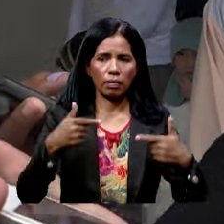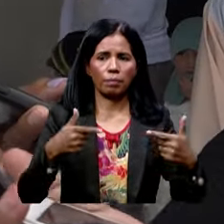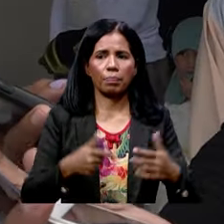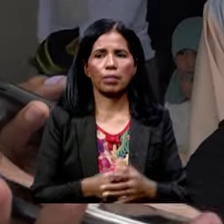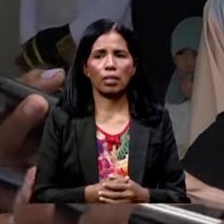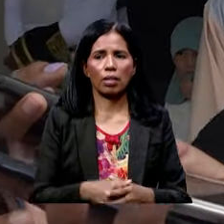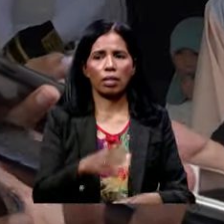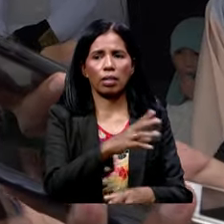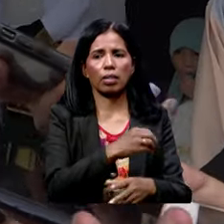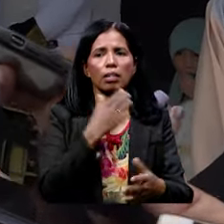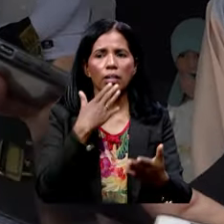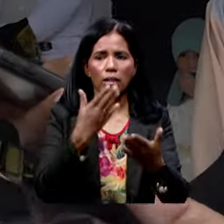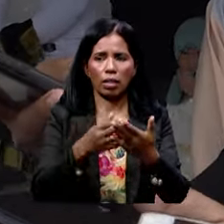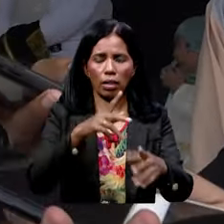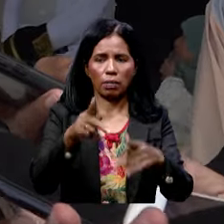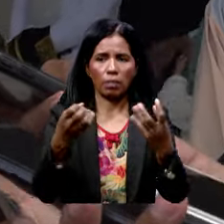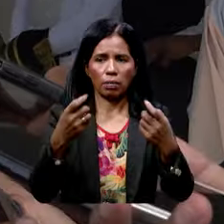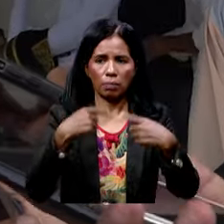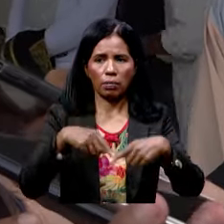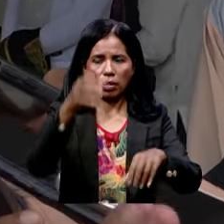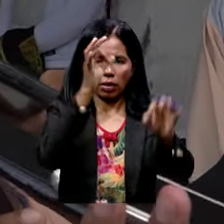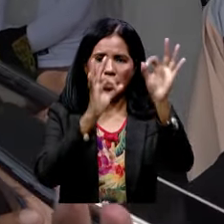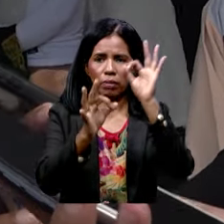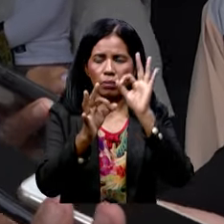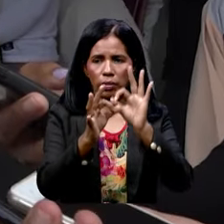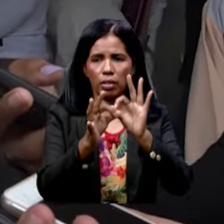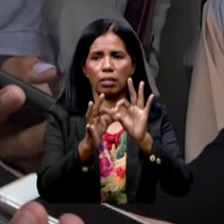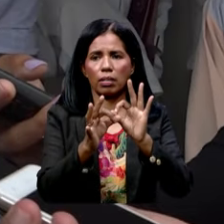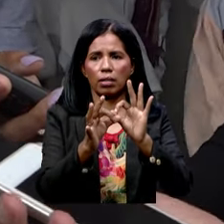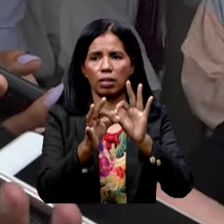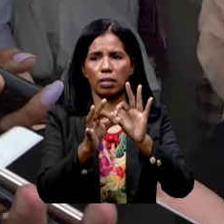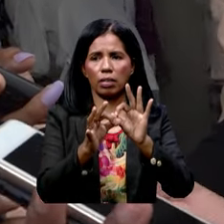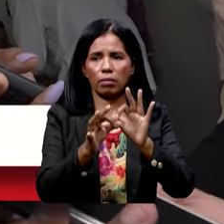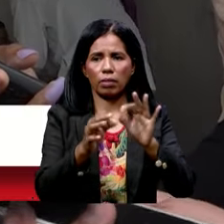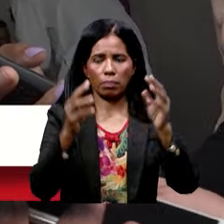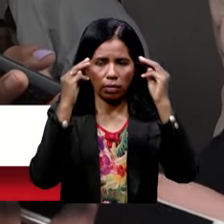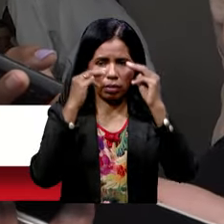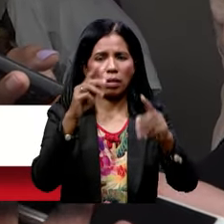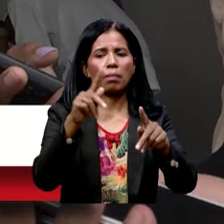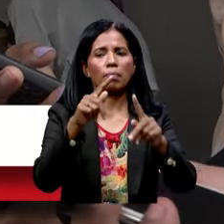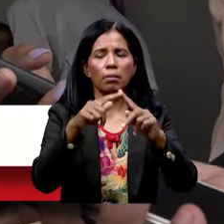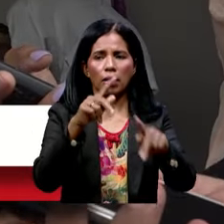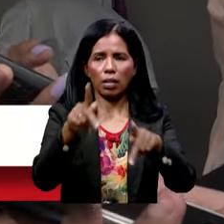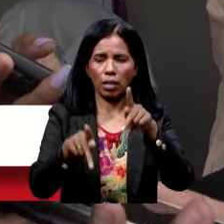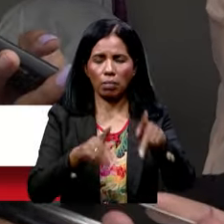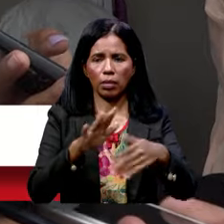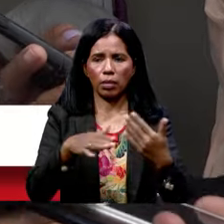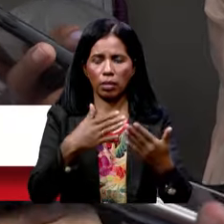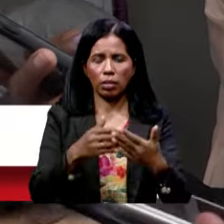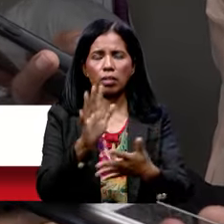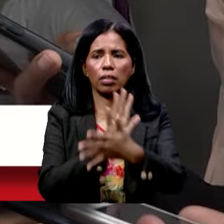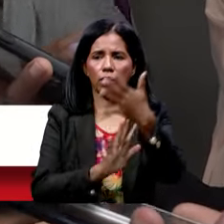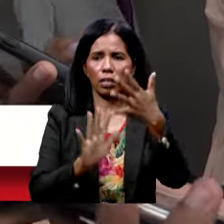Idul Fitri e Mubarak ba fiar fiar musulmano nia ba ema nebe celebra